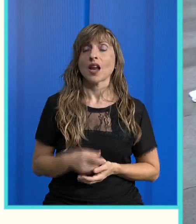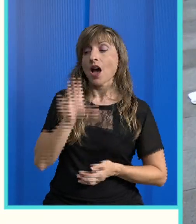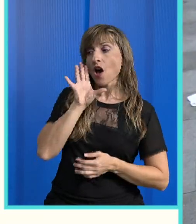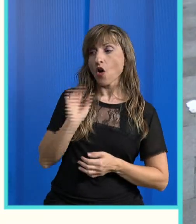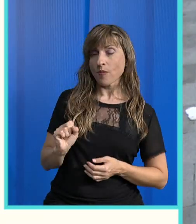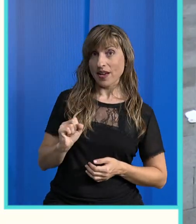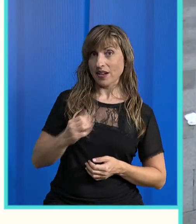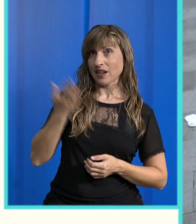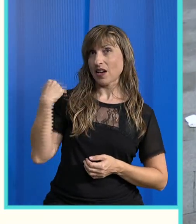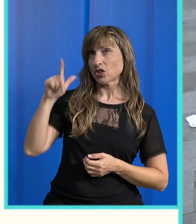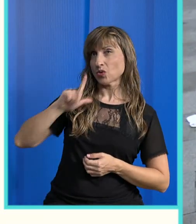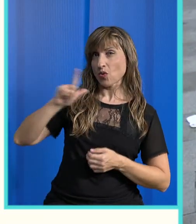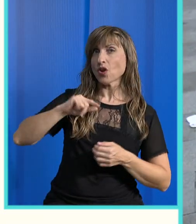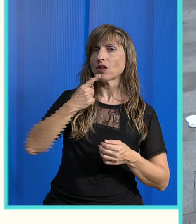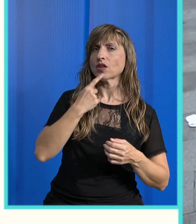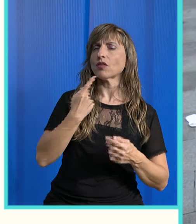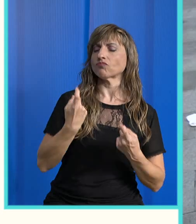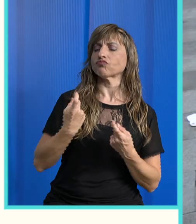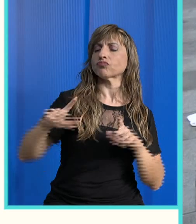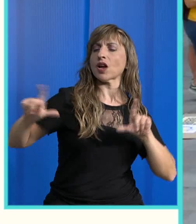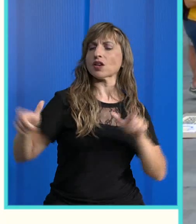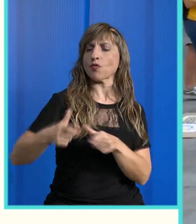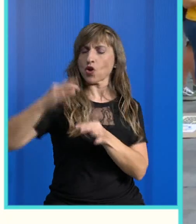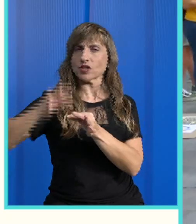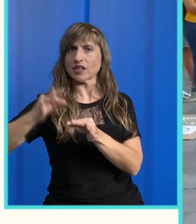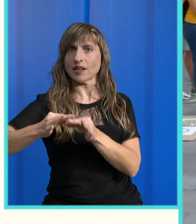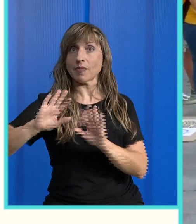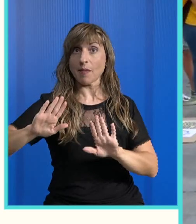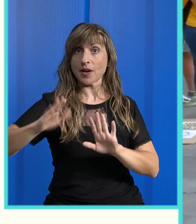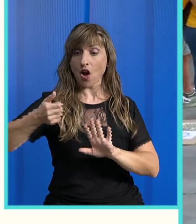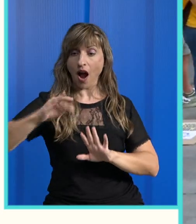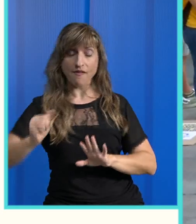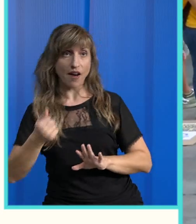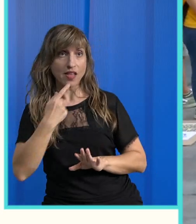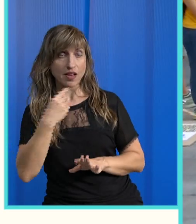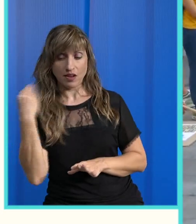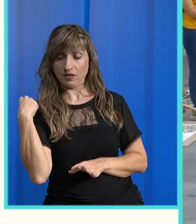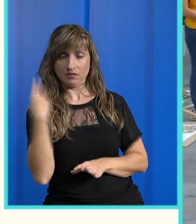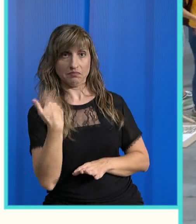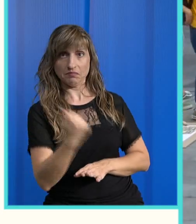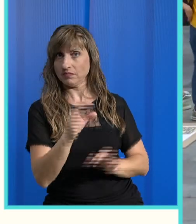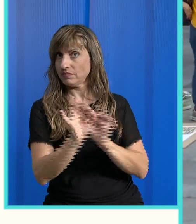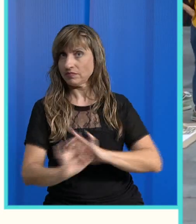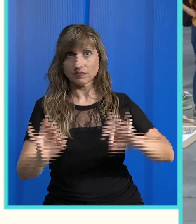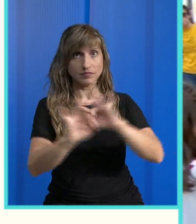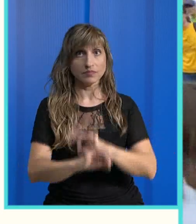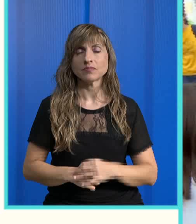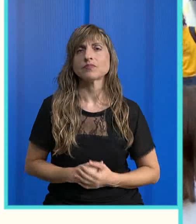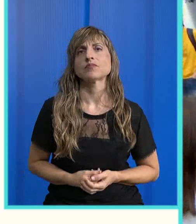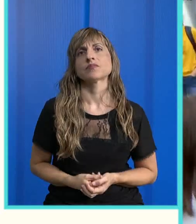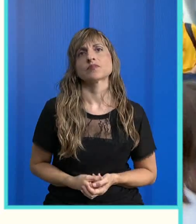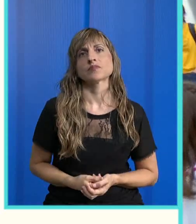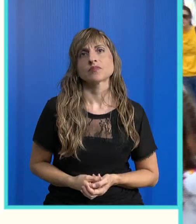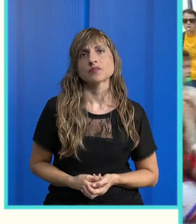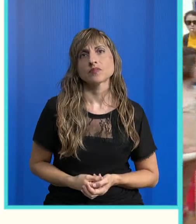assegurava a finals de juliol que es reuniria amb l'AFA el mes de setembre. Una trobada de la qual les famílies s'afirmen no tenir-ne constància.